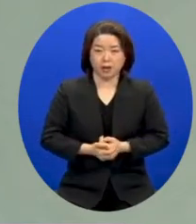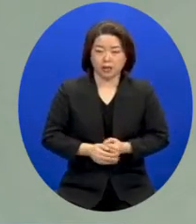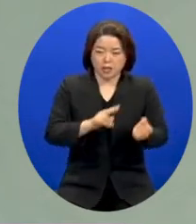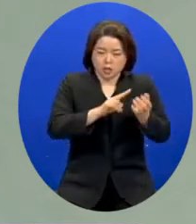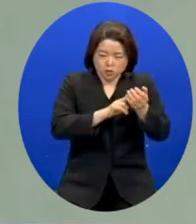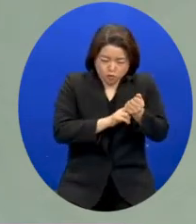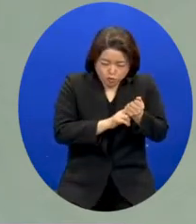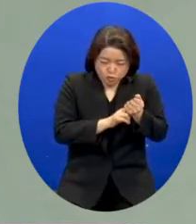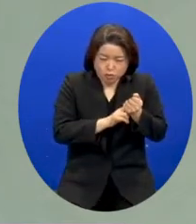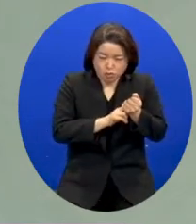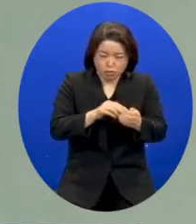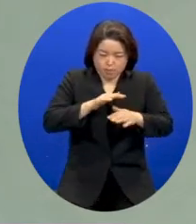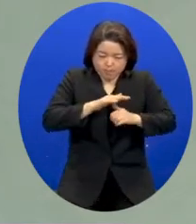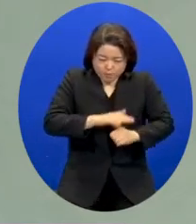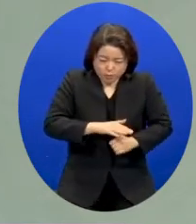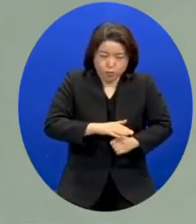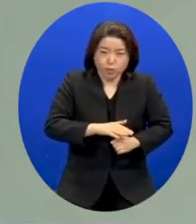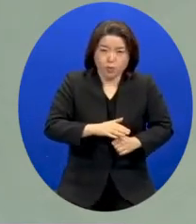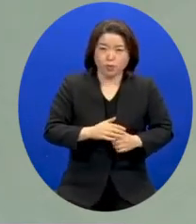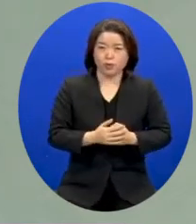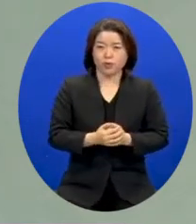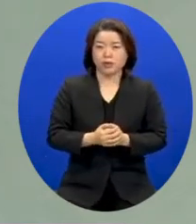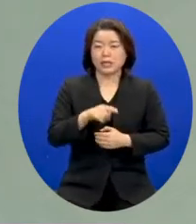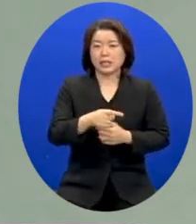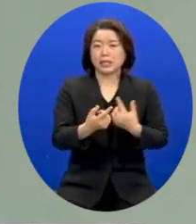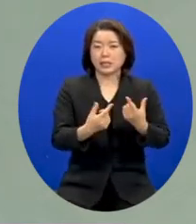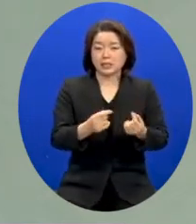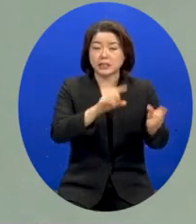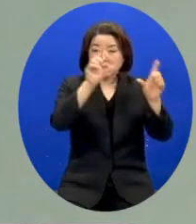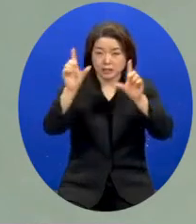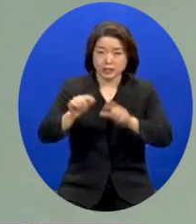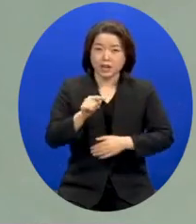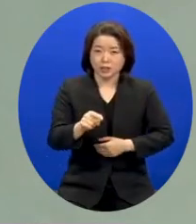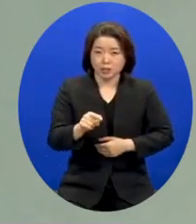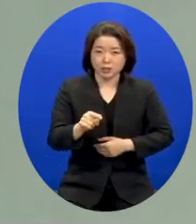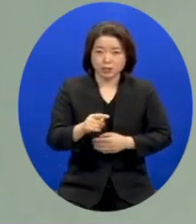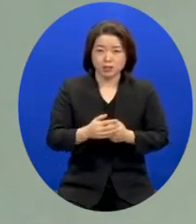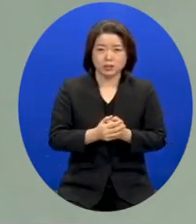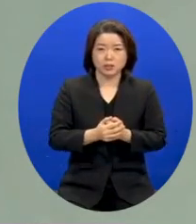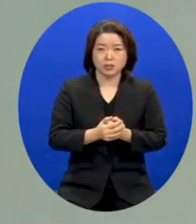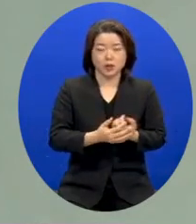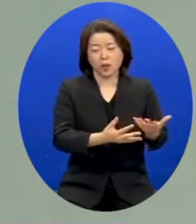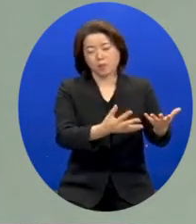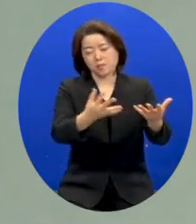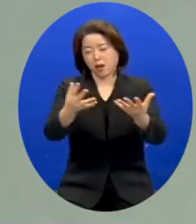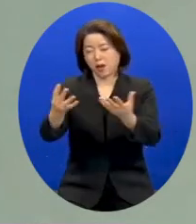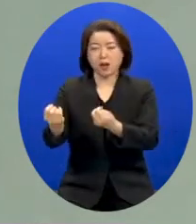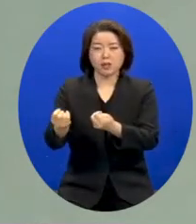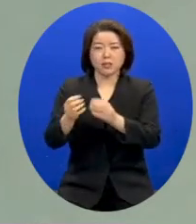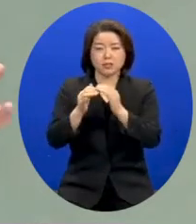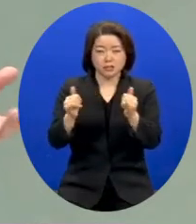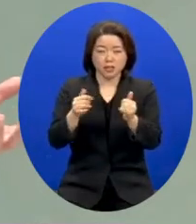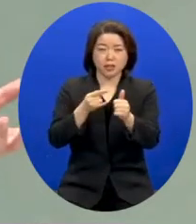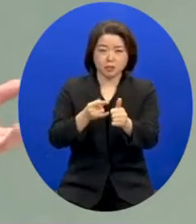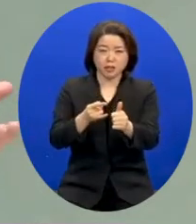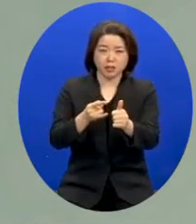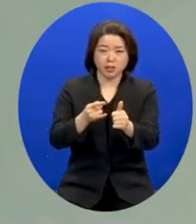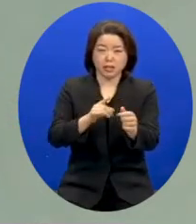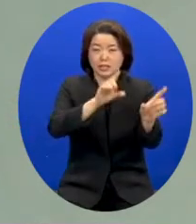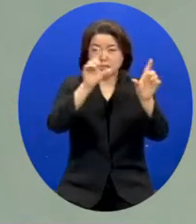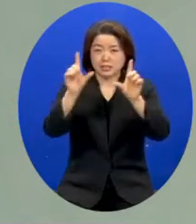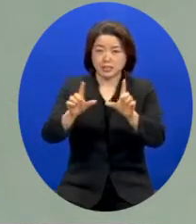숨기고 감추고 누르고 그렇게 사는 것이 많은 사람들이 살고